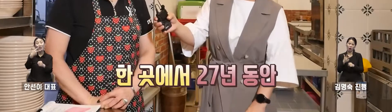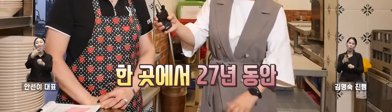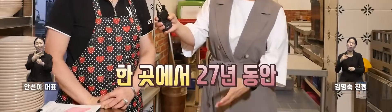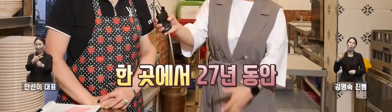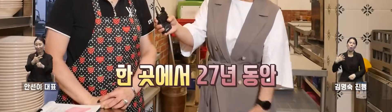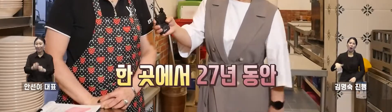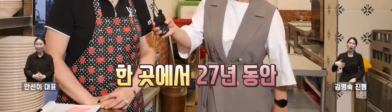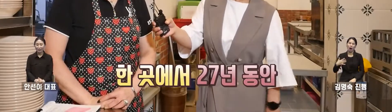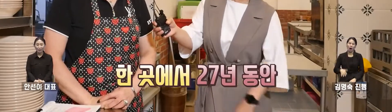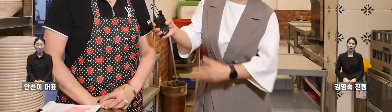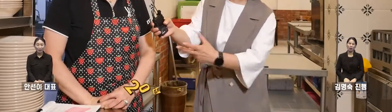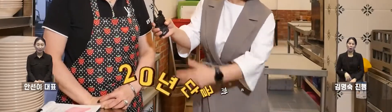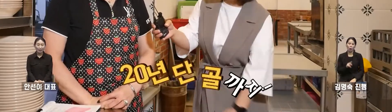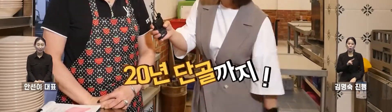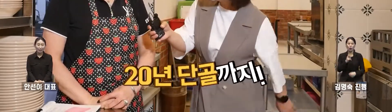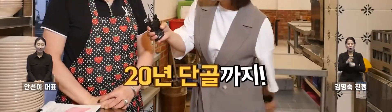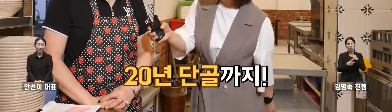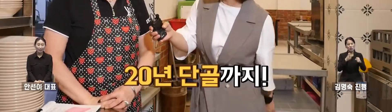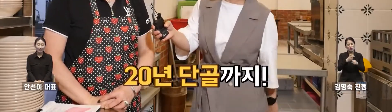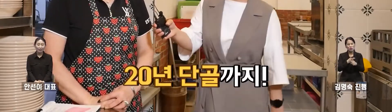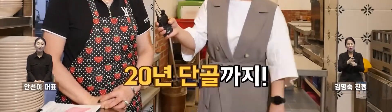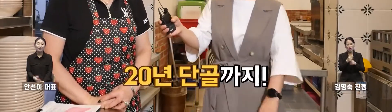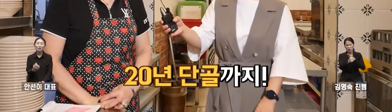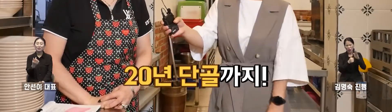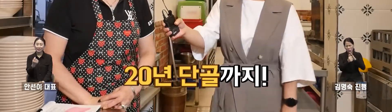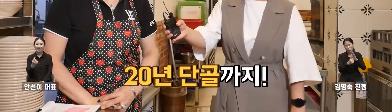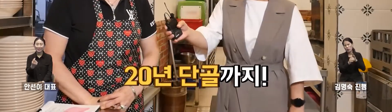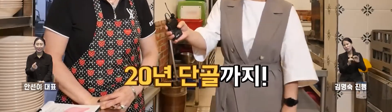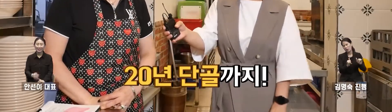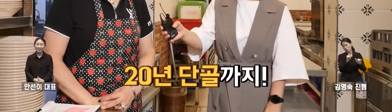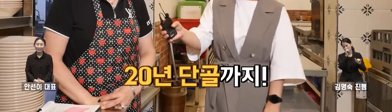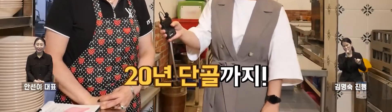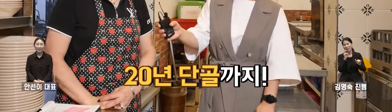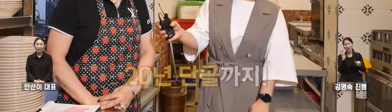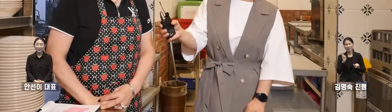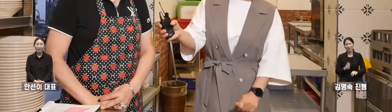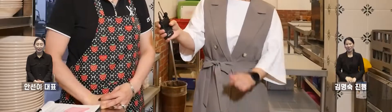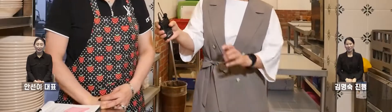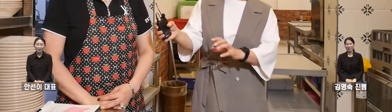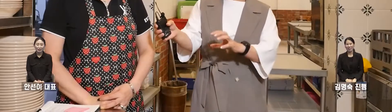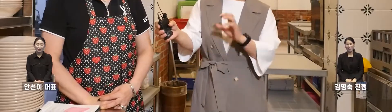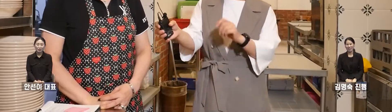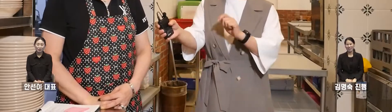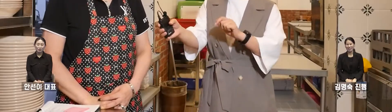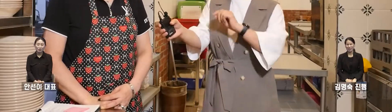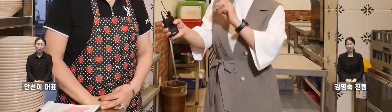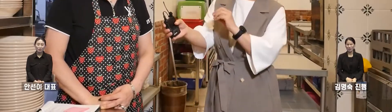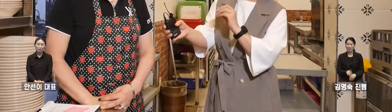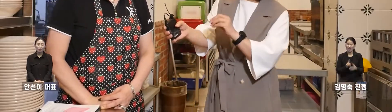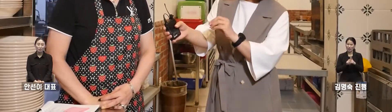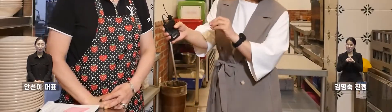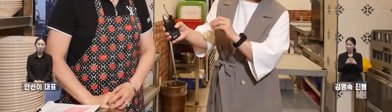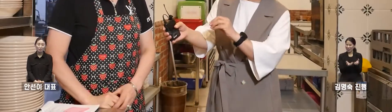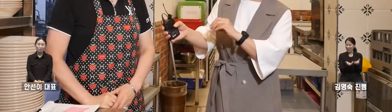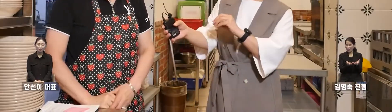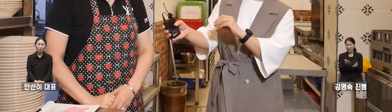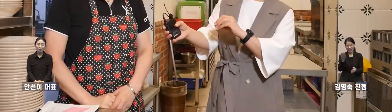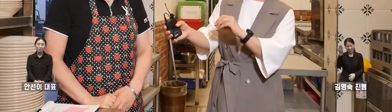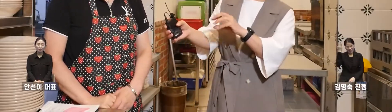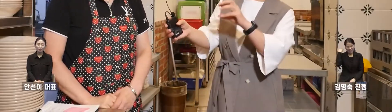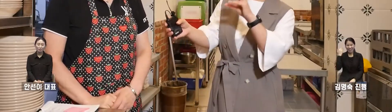네. 손님 중에 뭐 20년 단골도 계시고. 네, 다들. 네. 예, 예. 근데 이제 요즘 이제 추어탕도